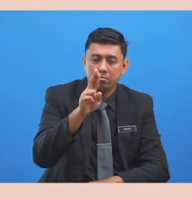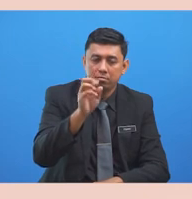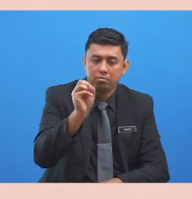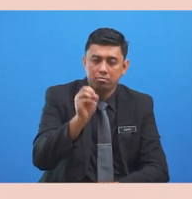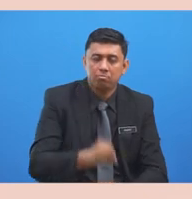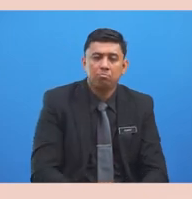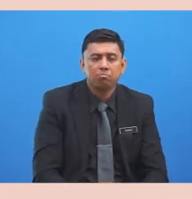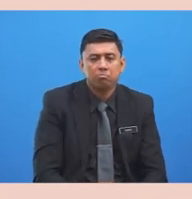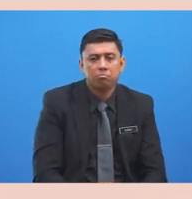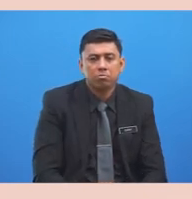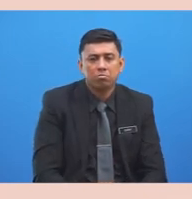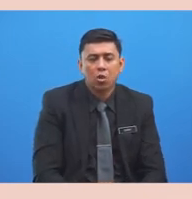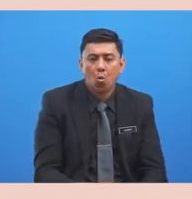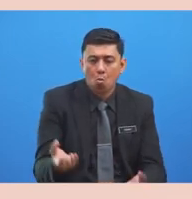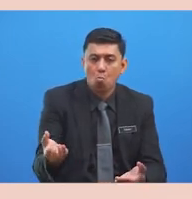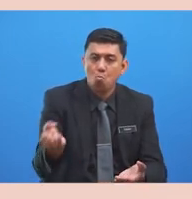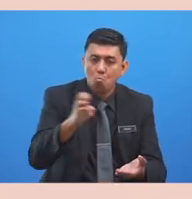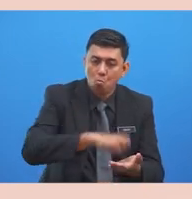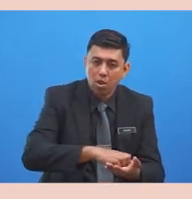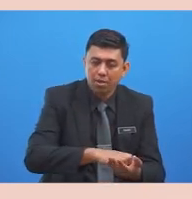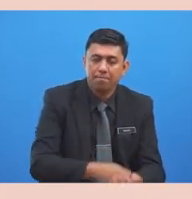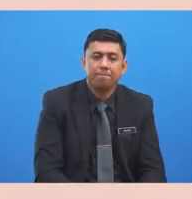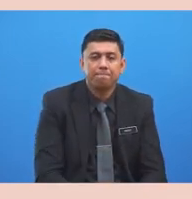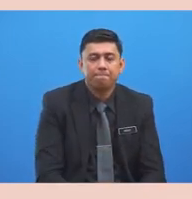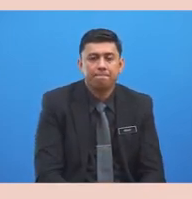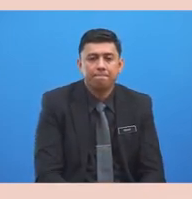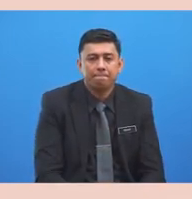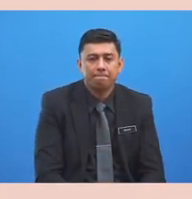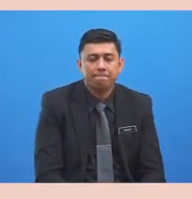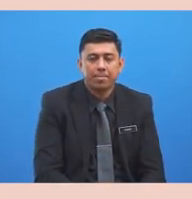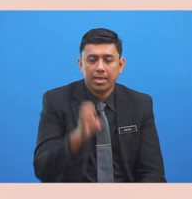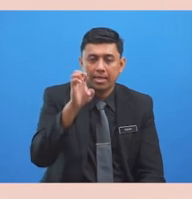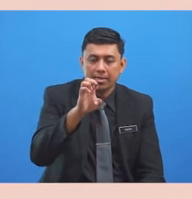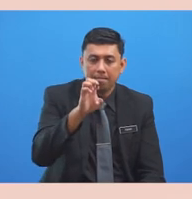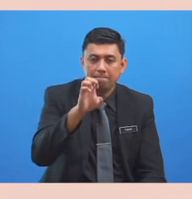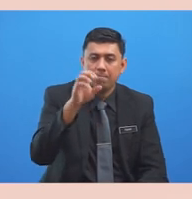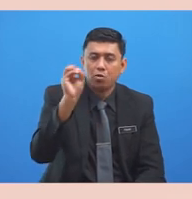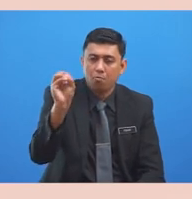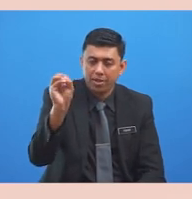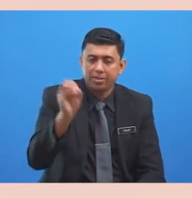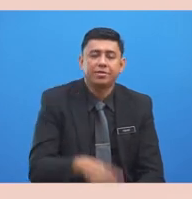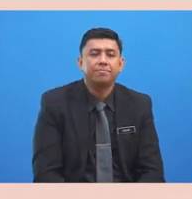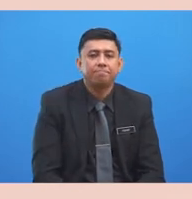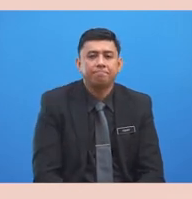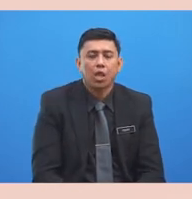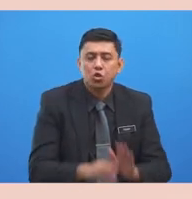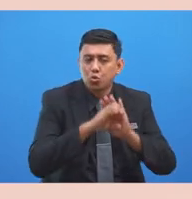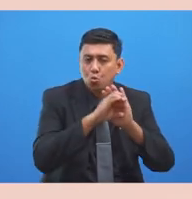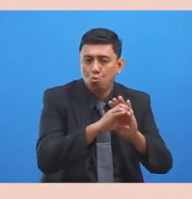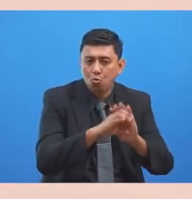dinamakan operator umpukan ataupun assignment operator. Sebagai